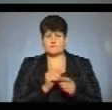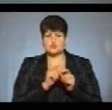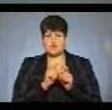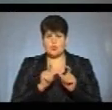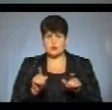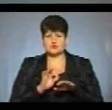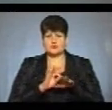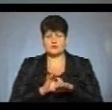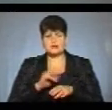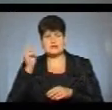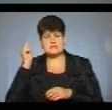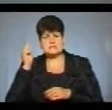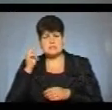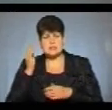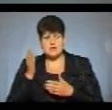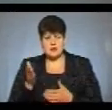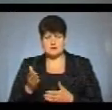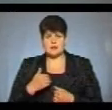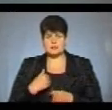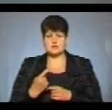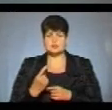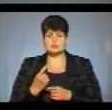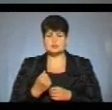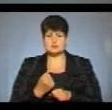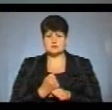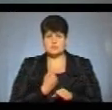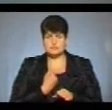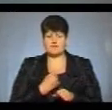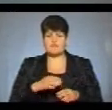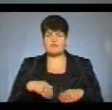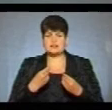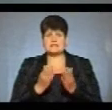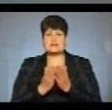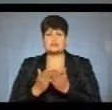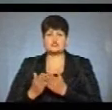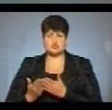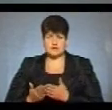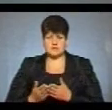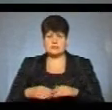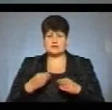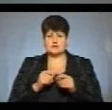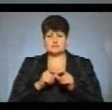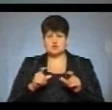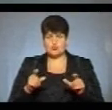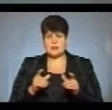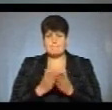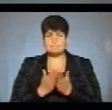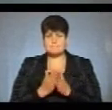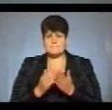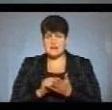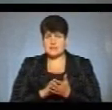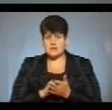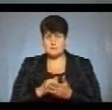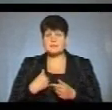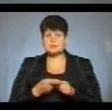вони проводили заняття, да? А нас зобов'язали видати книжки, знаєте, дати в школі підручний матеріал.